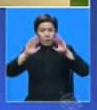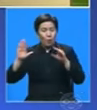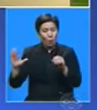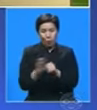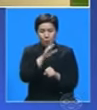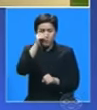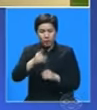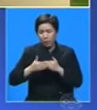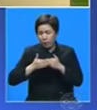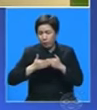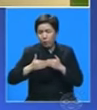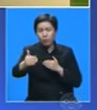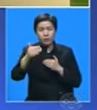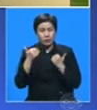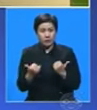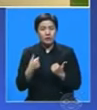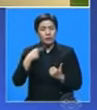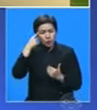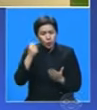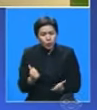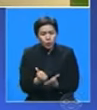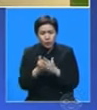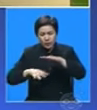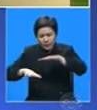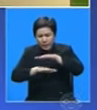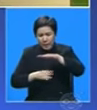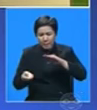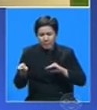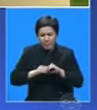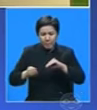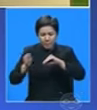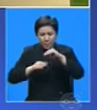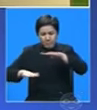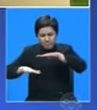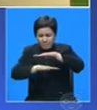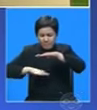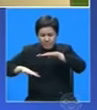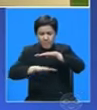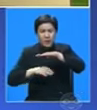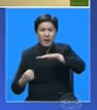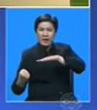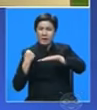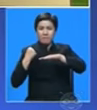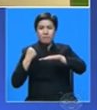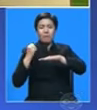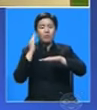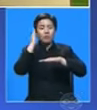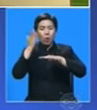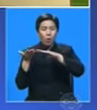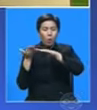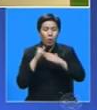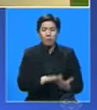ไว้ช่วยกันเติมอิฐหินปูนทรายเหล็กจัดทำโครงสร้างให้เข้มแข็งไม่ล่มสลายลงอีกโดยเด็ดข